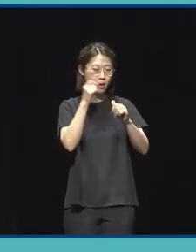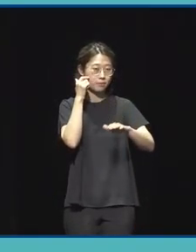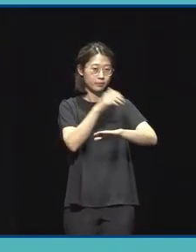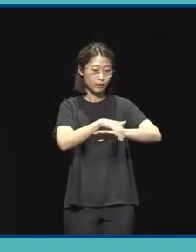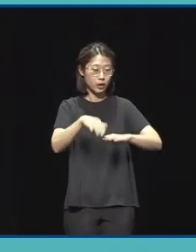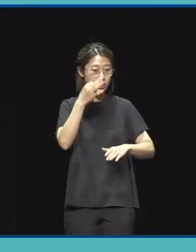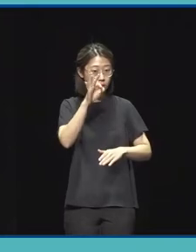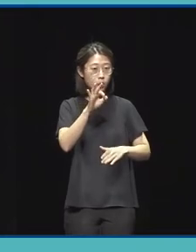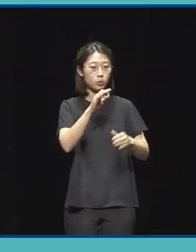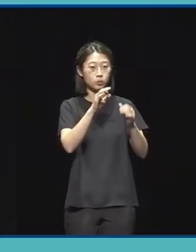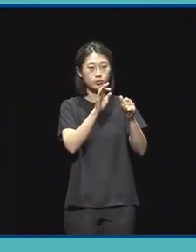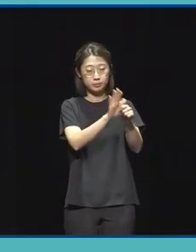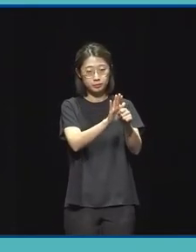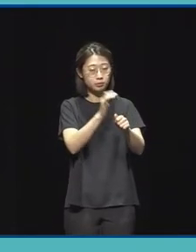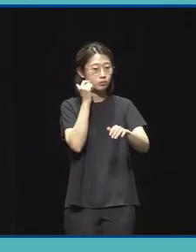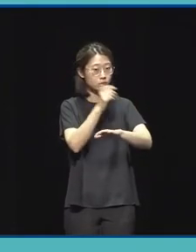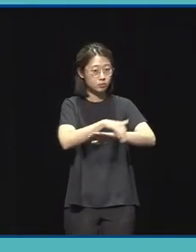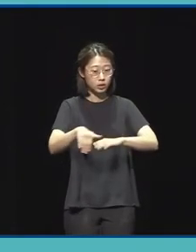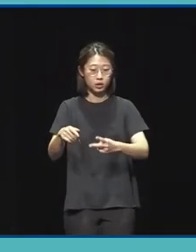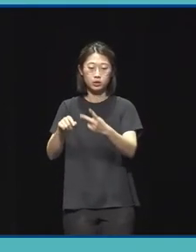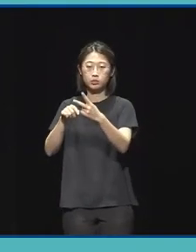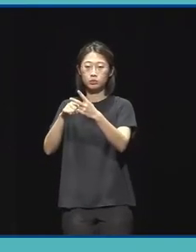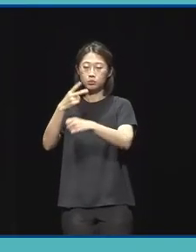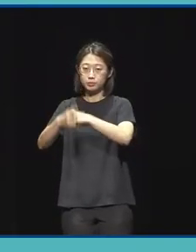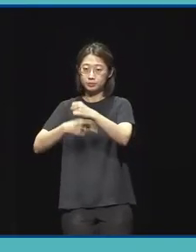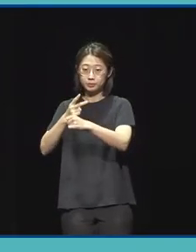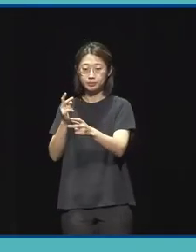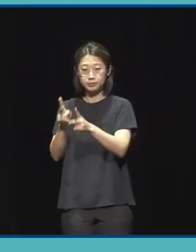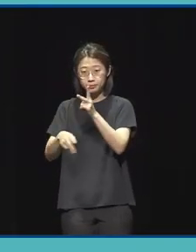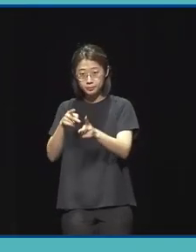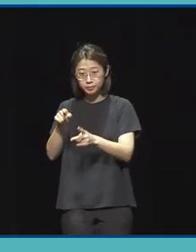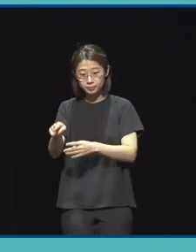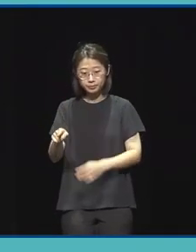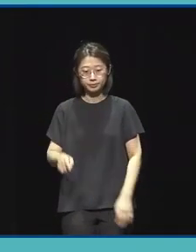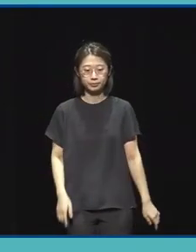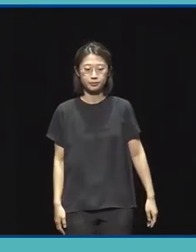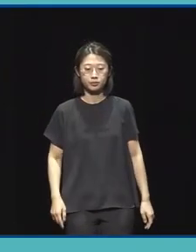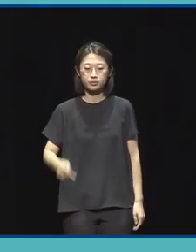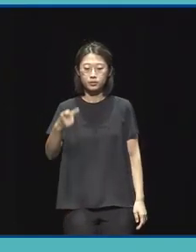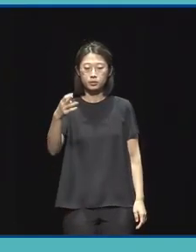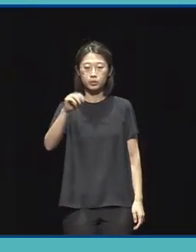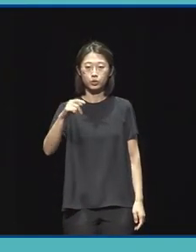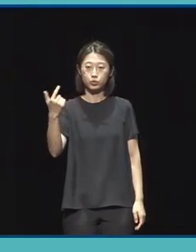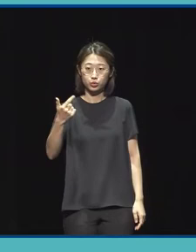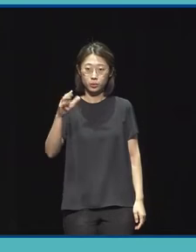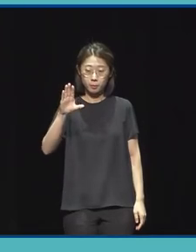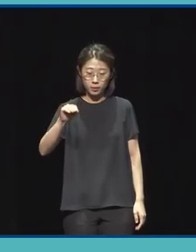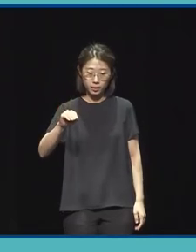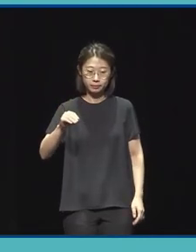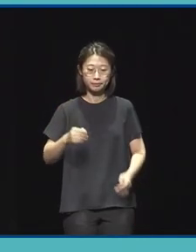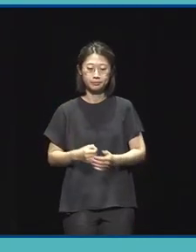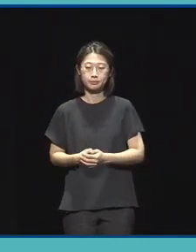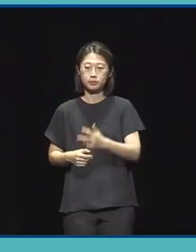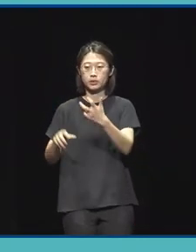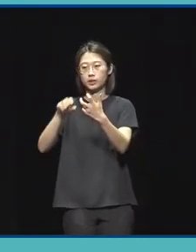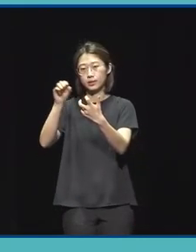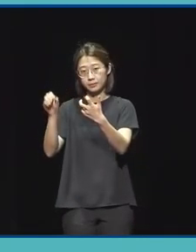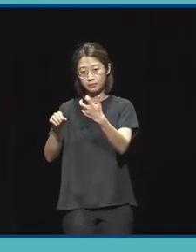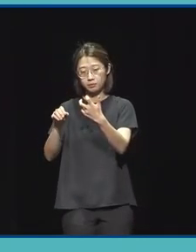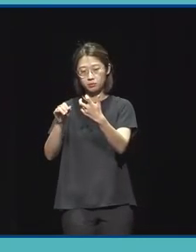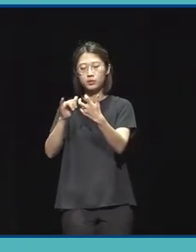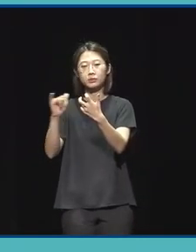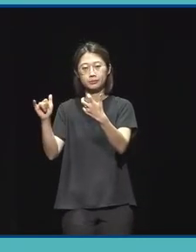10개월간 지원하고 2개년 지원 사업의 사업비 예산은 12억 6천만 원으로 70명 선발하여